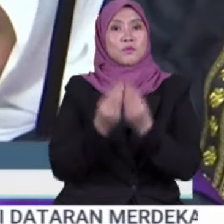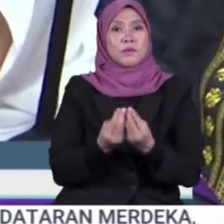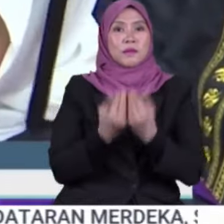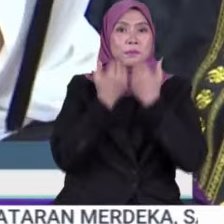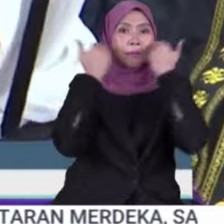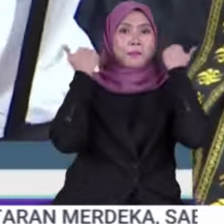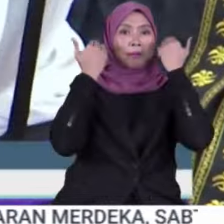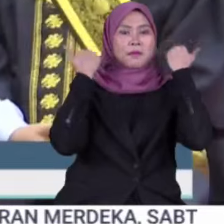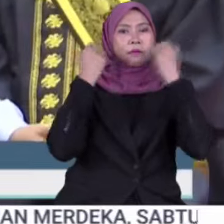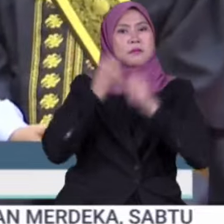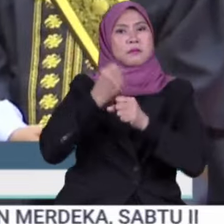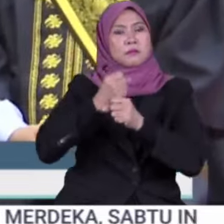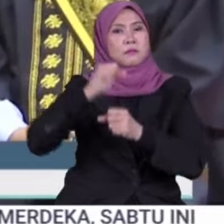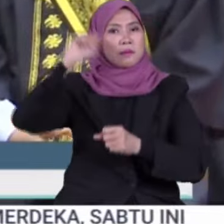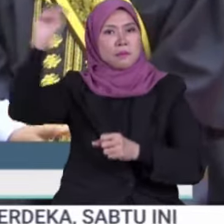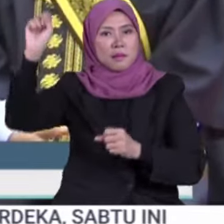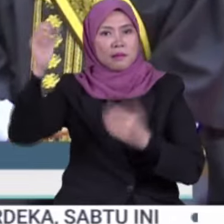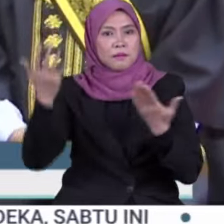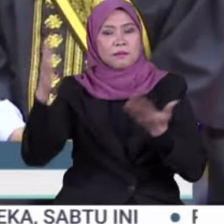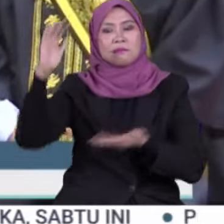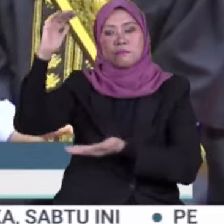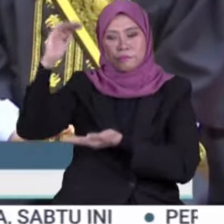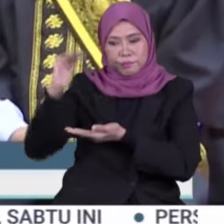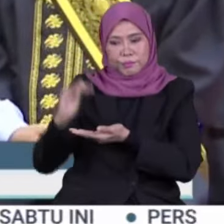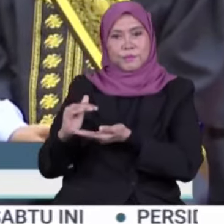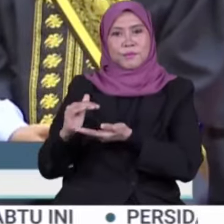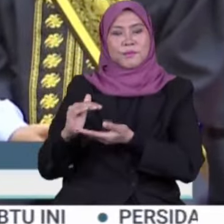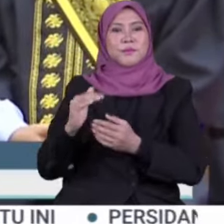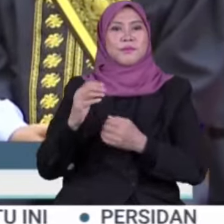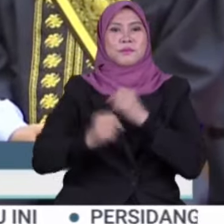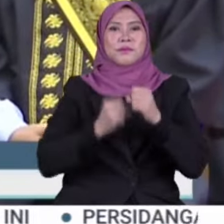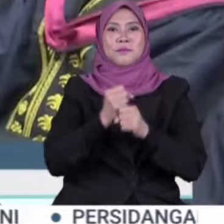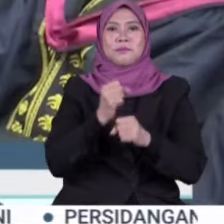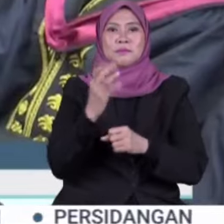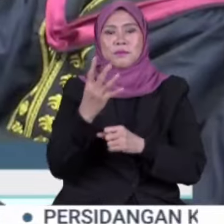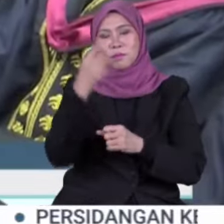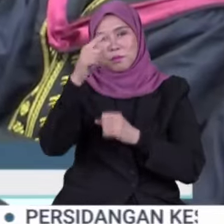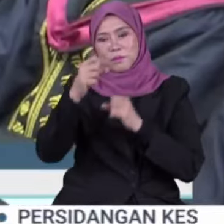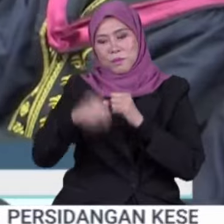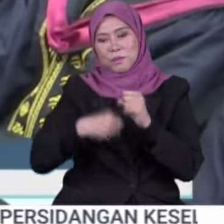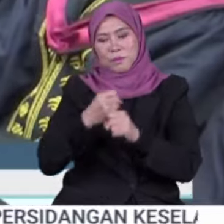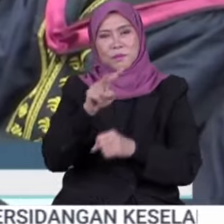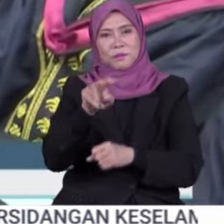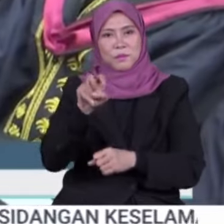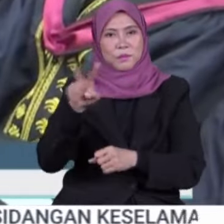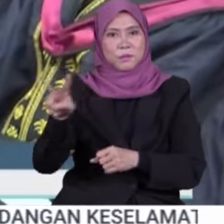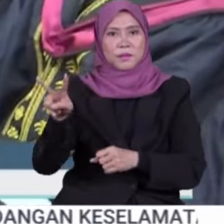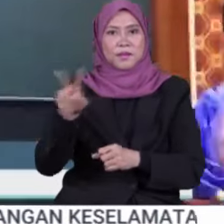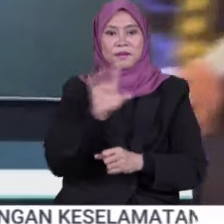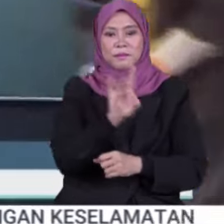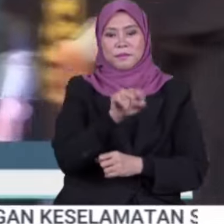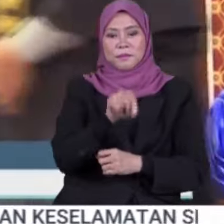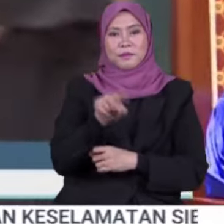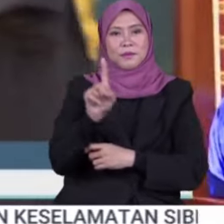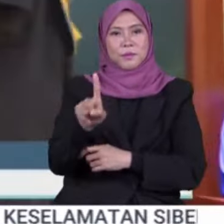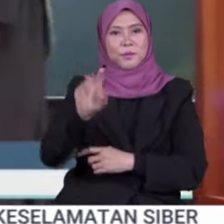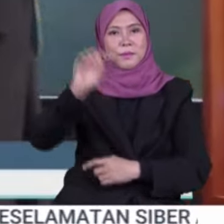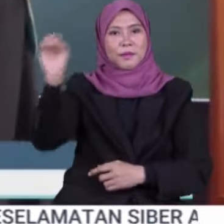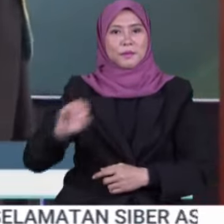Sabah, katanya ia menunjukkan sedikit penurunan pada suku tahun keempat 2022 iaitu